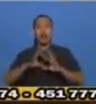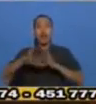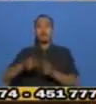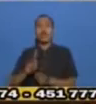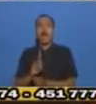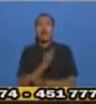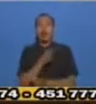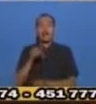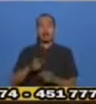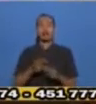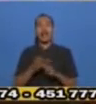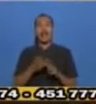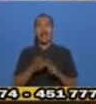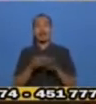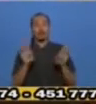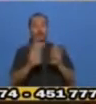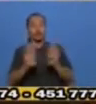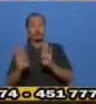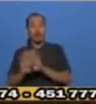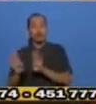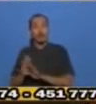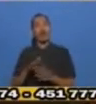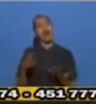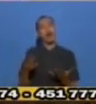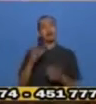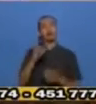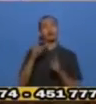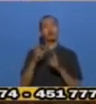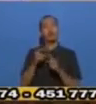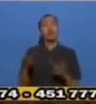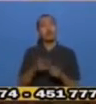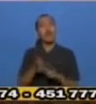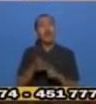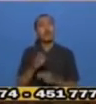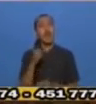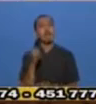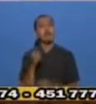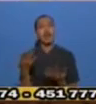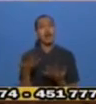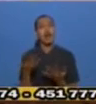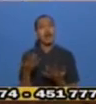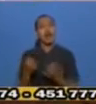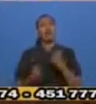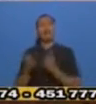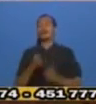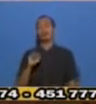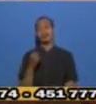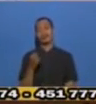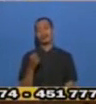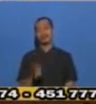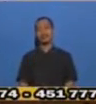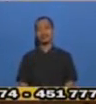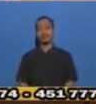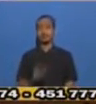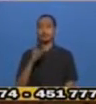tidak melakukan terapi, sehingga tidak bisa melakukan aktivitas apapun. Padahal teman-teman di cerebral palsy itu dia bisa untuk sehat